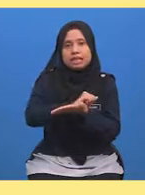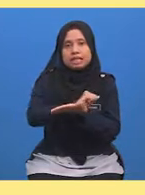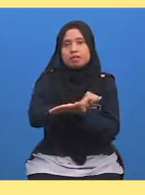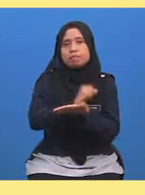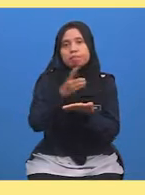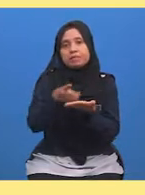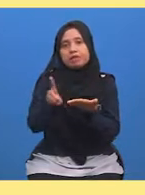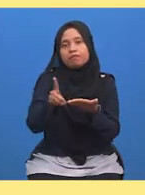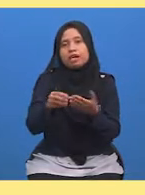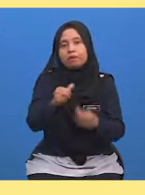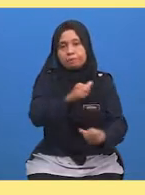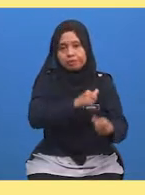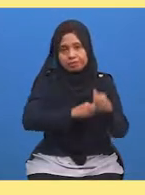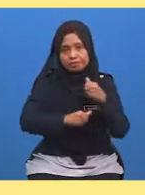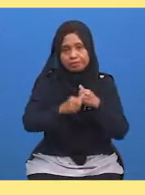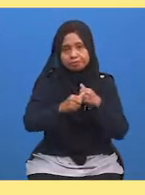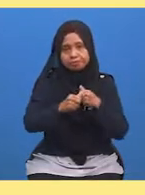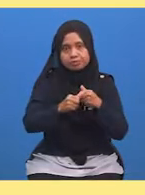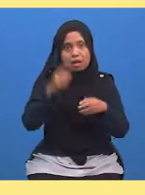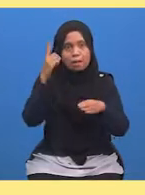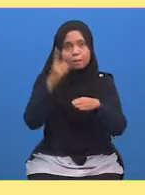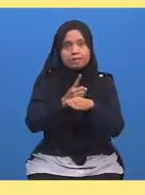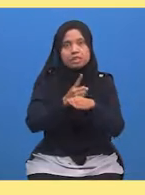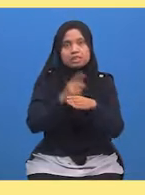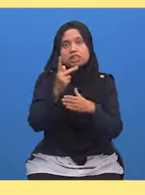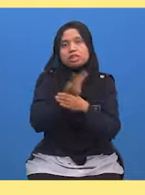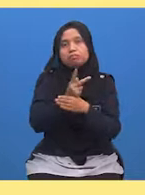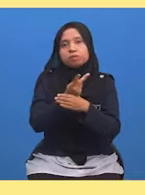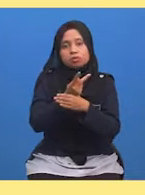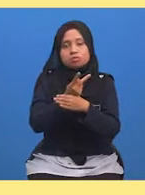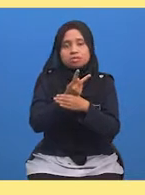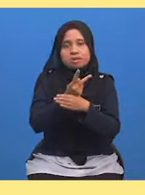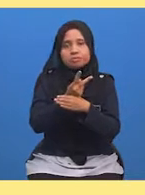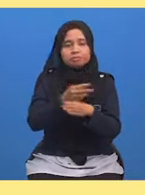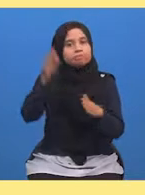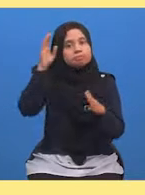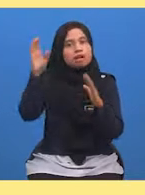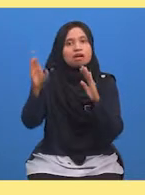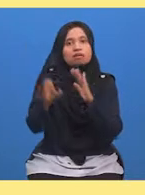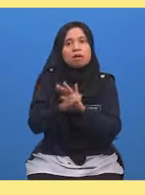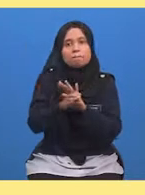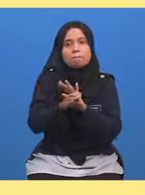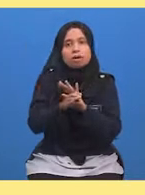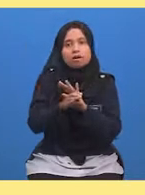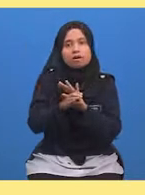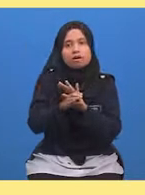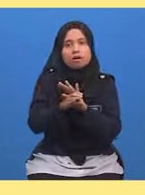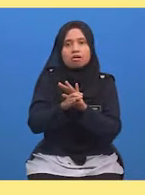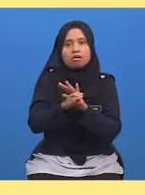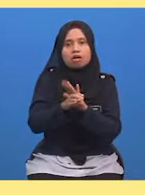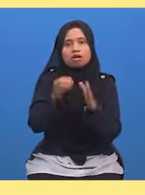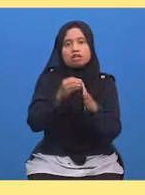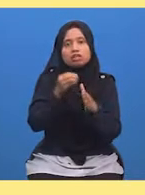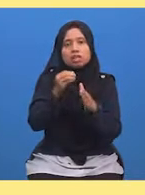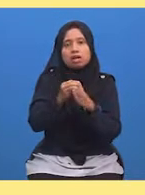seperti sijil pendaftaran perniagaan, perjanjian perkongsian, gambar